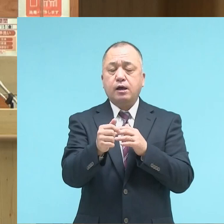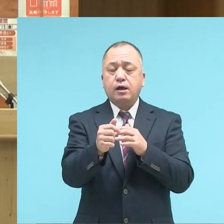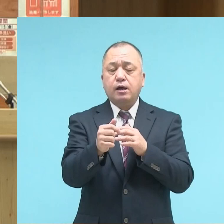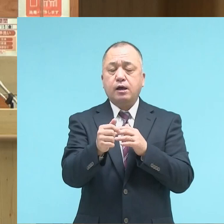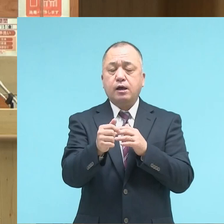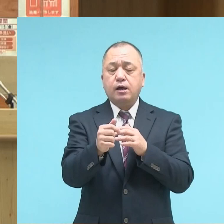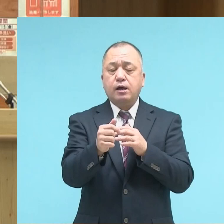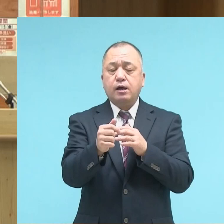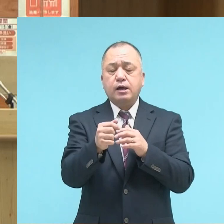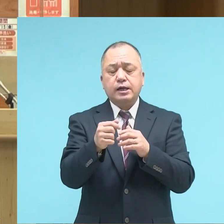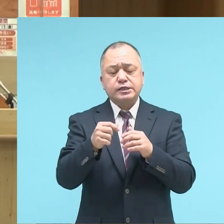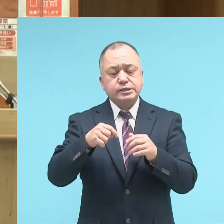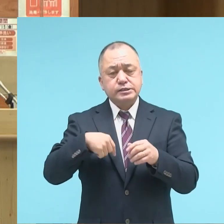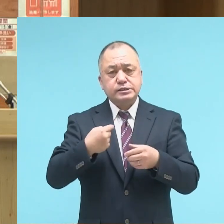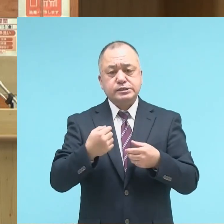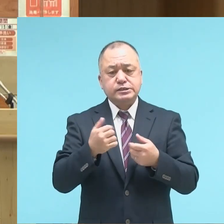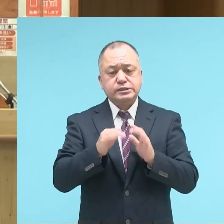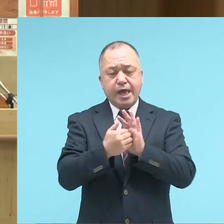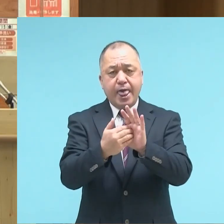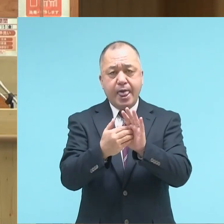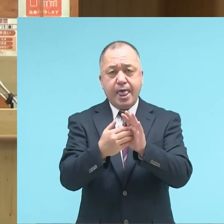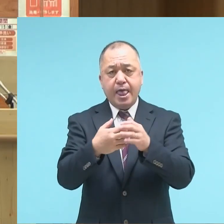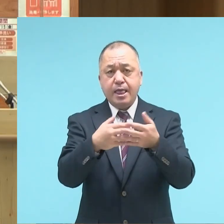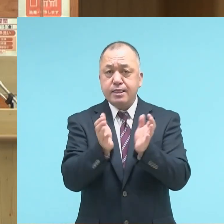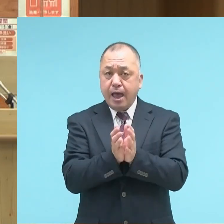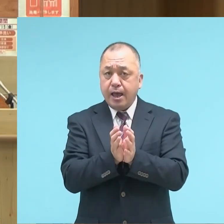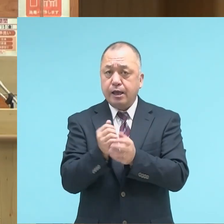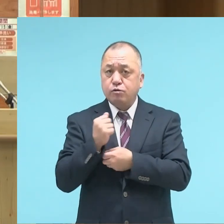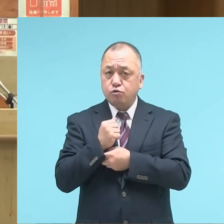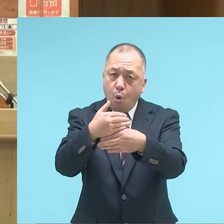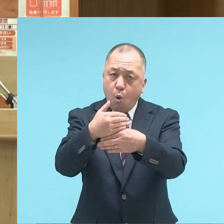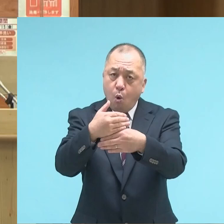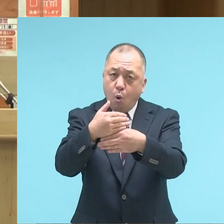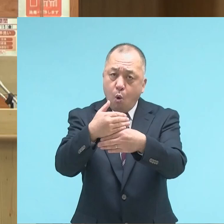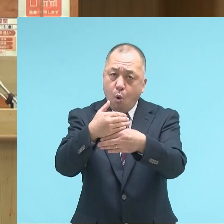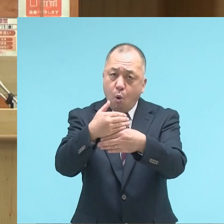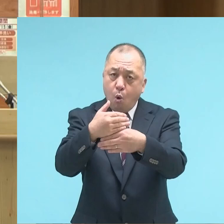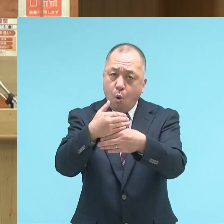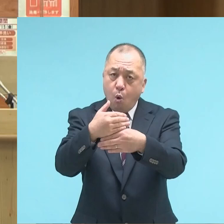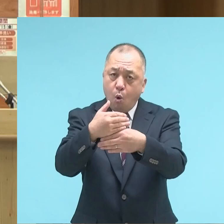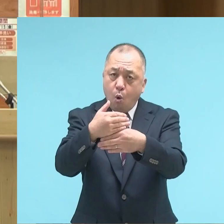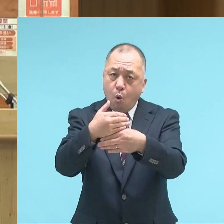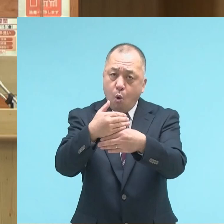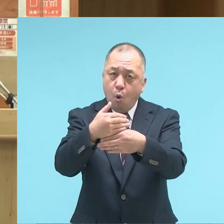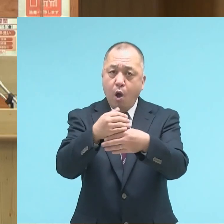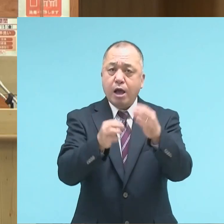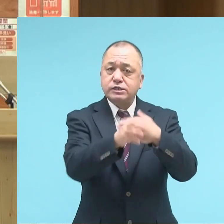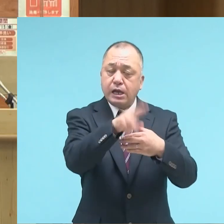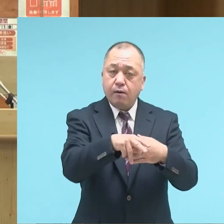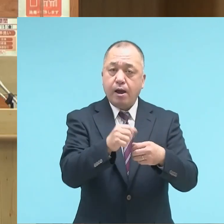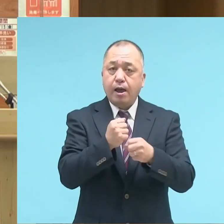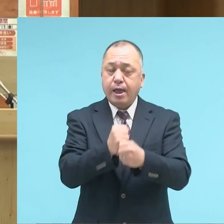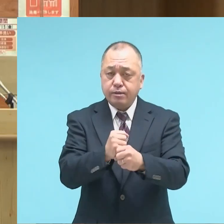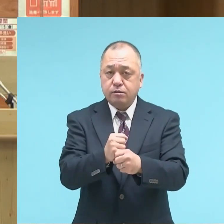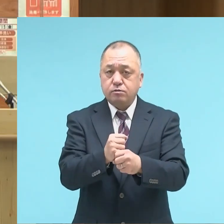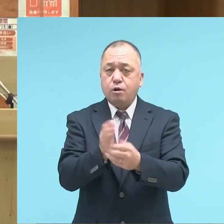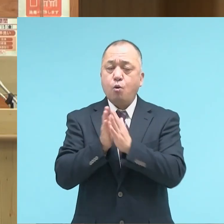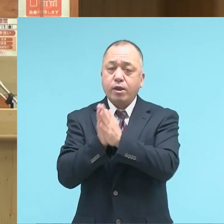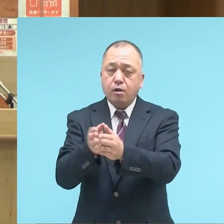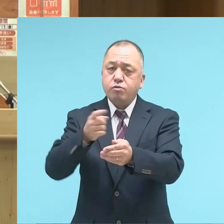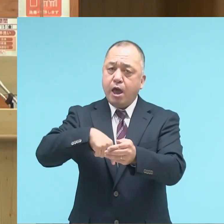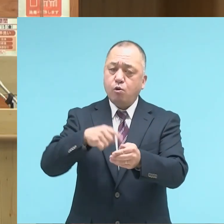衛隊にとっての理由というのと、どうなり旭川市なりがお願いしている内容というものにだいぶギャップがあると思うんです